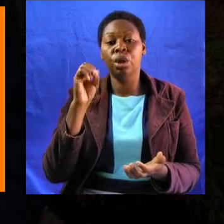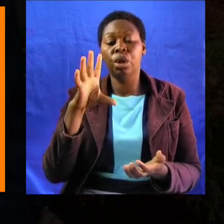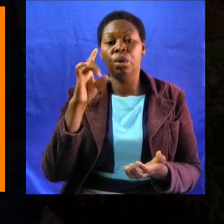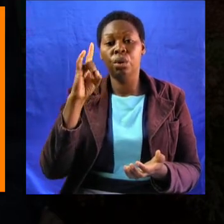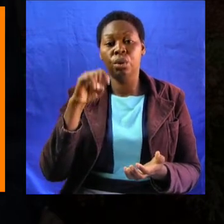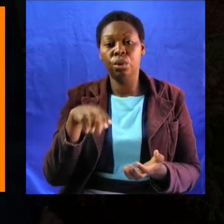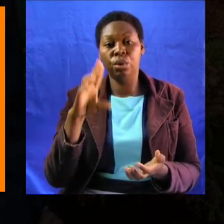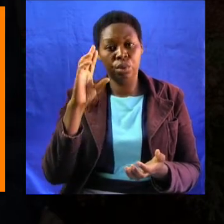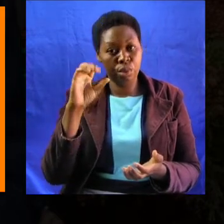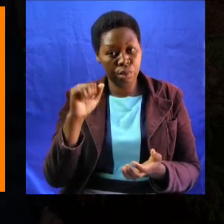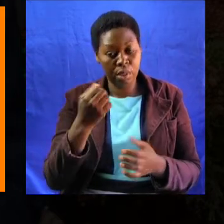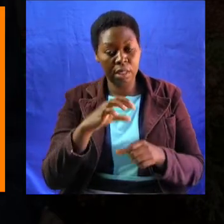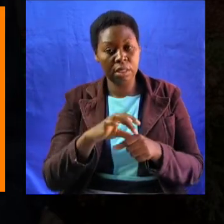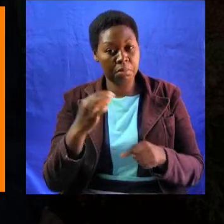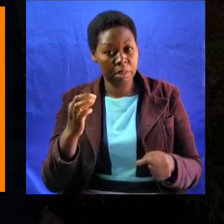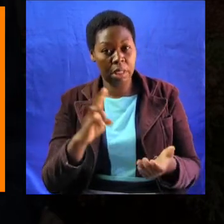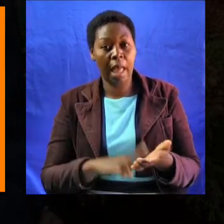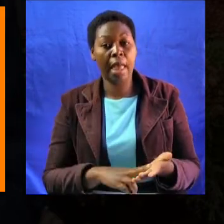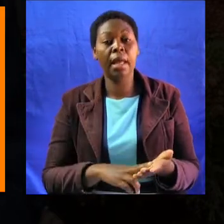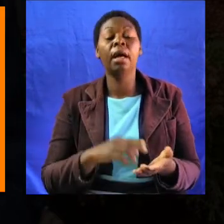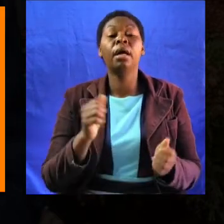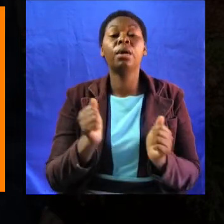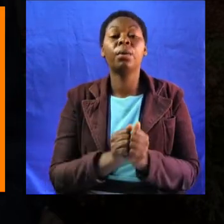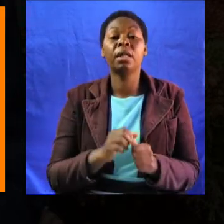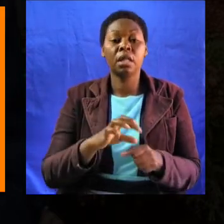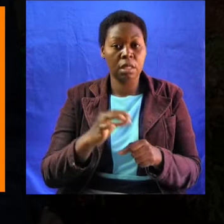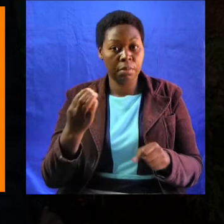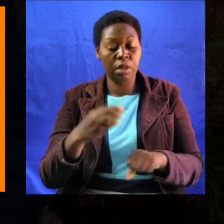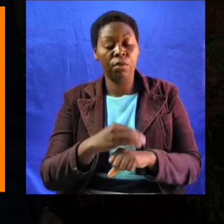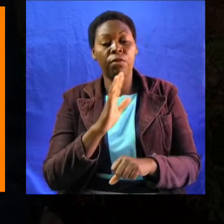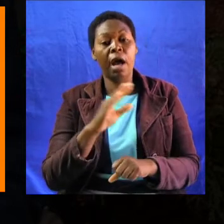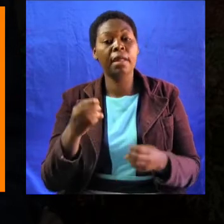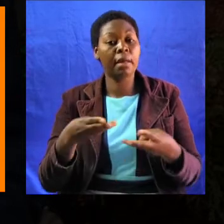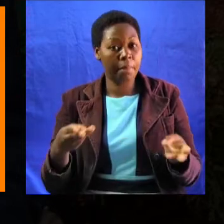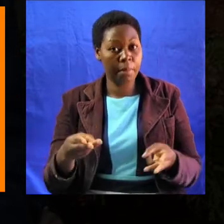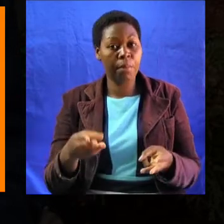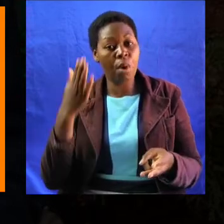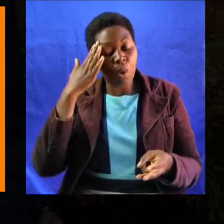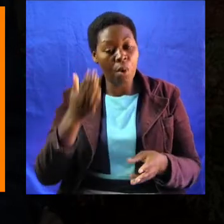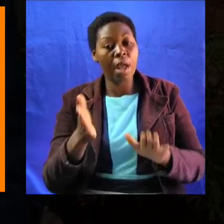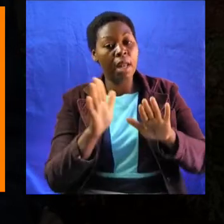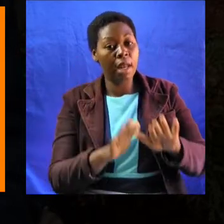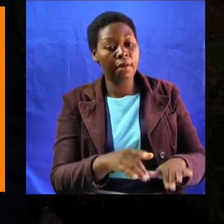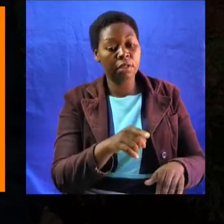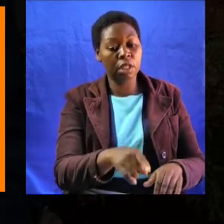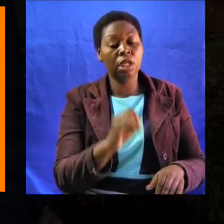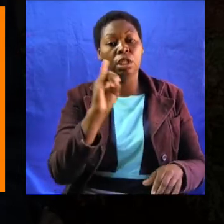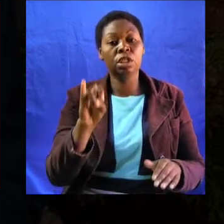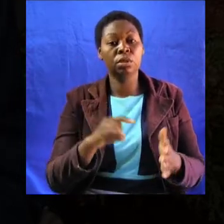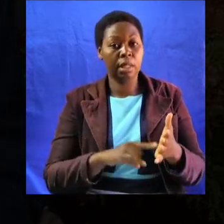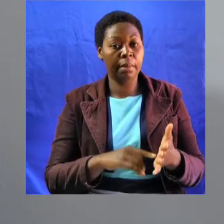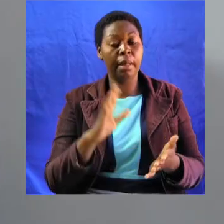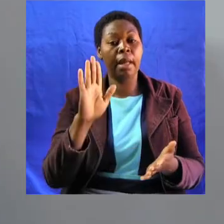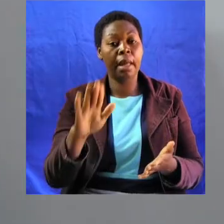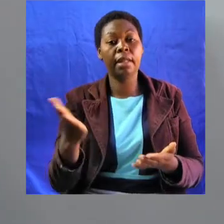waJehozadak muprisita mukuru nomweya wavanhu vose vakanga vasara vakauya vakabata paimba yaJehovha wehondo